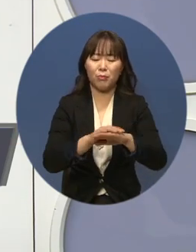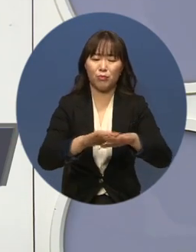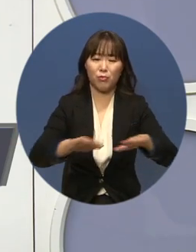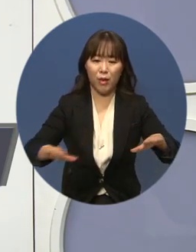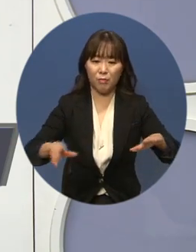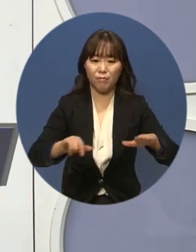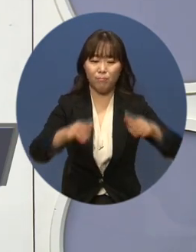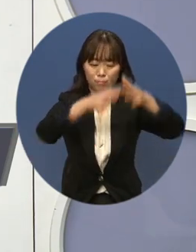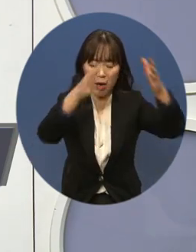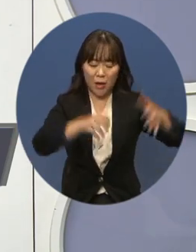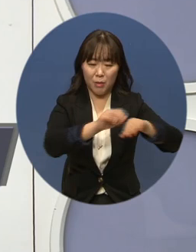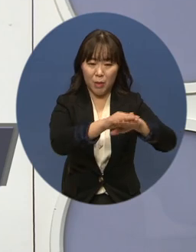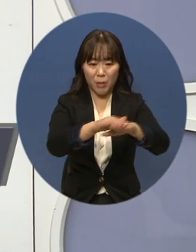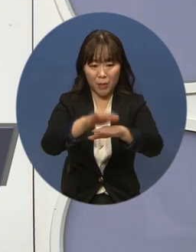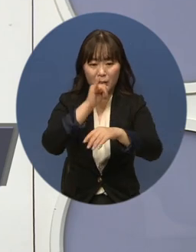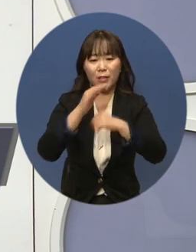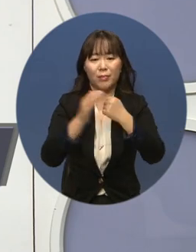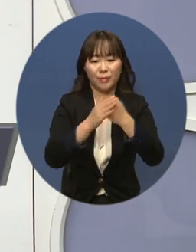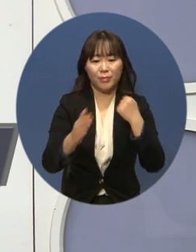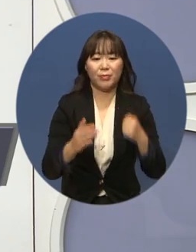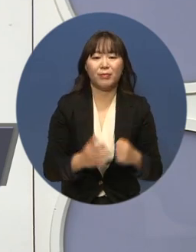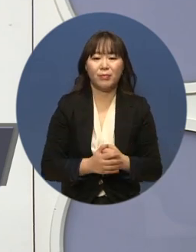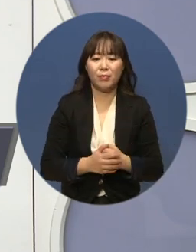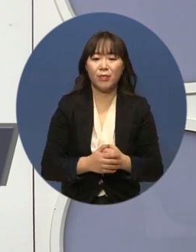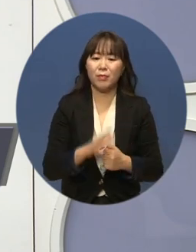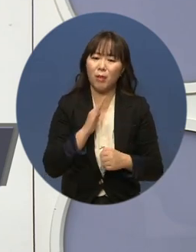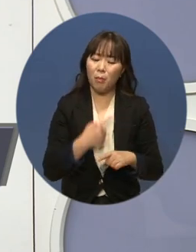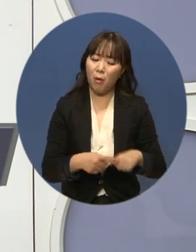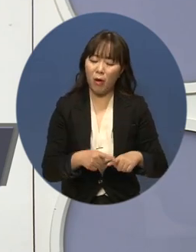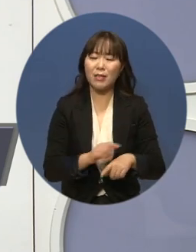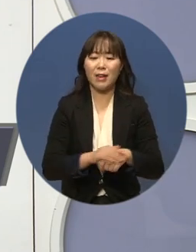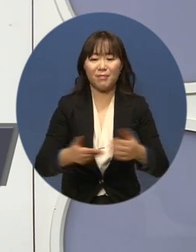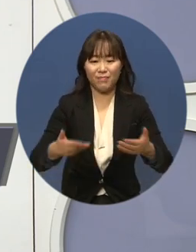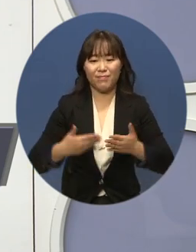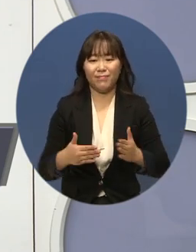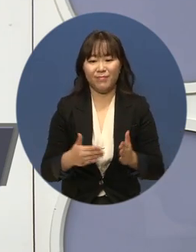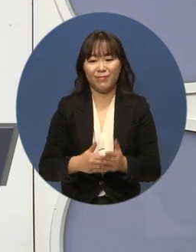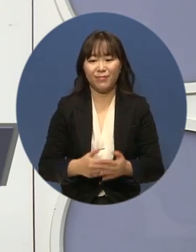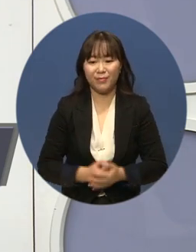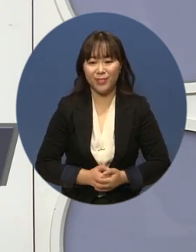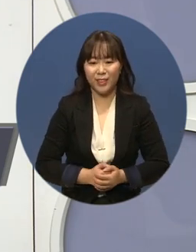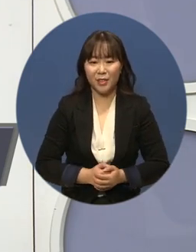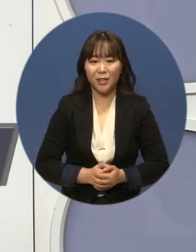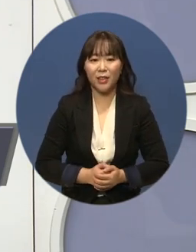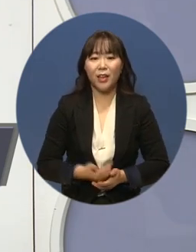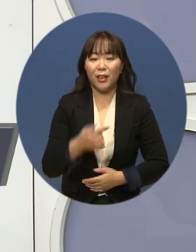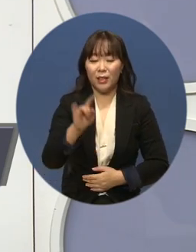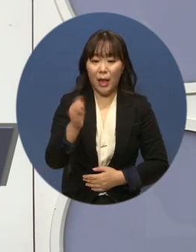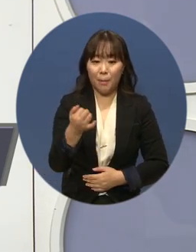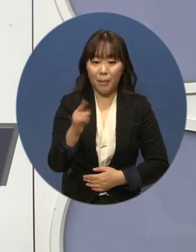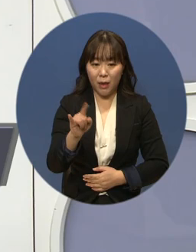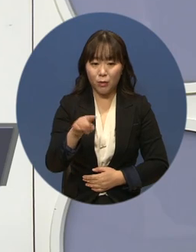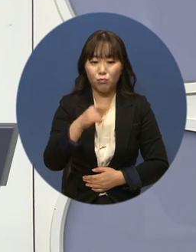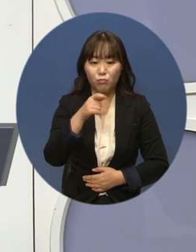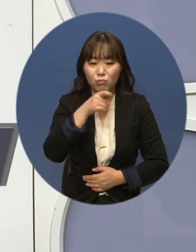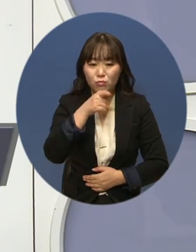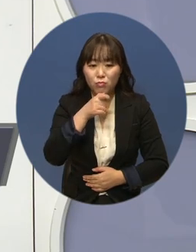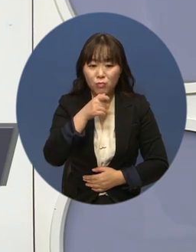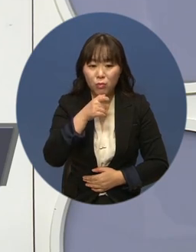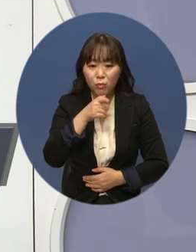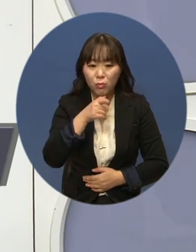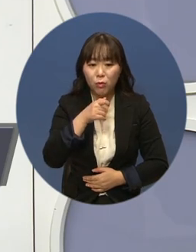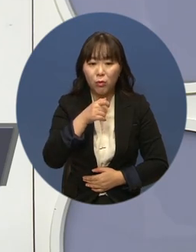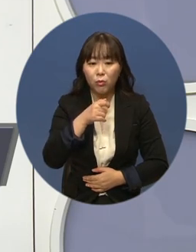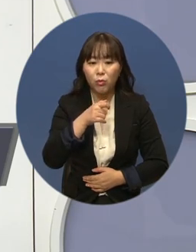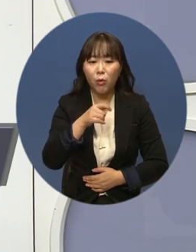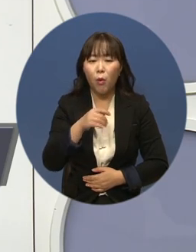갔기 때문에. 그래서 굉장히 이제 제가 평가를 잘 받았는데요. 이제 남해는 뭐 물도 없고 노동자가 없으니까